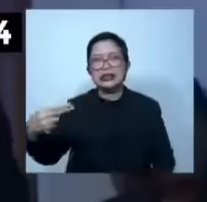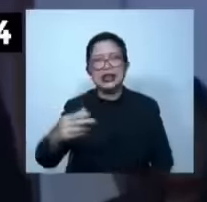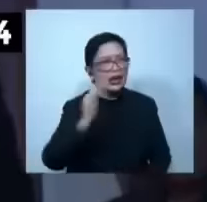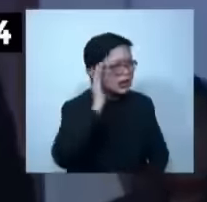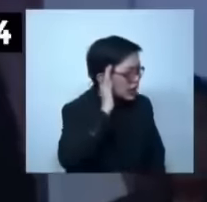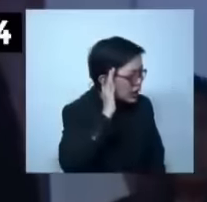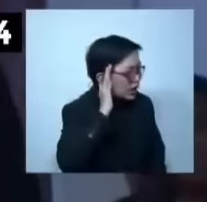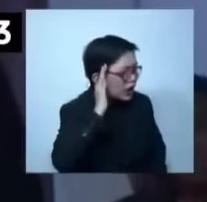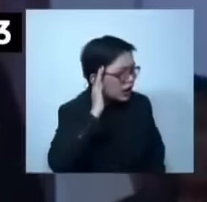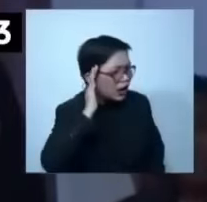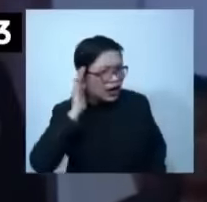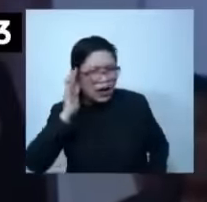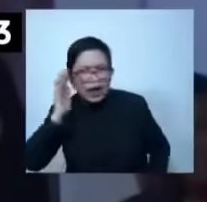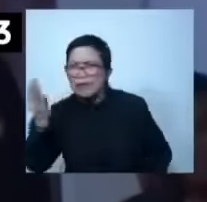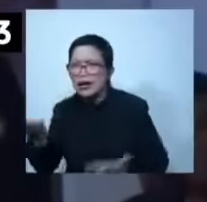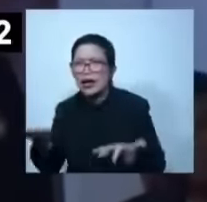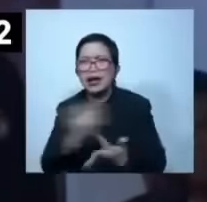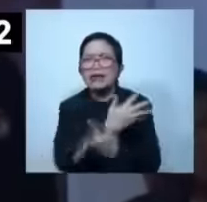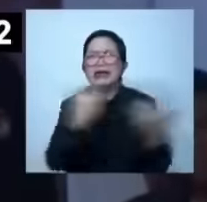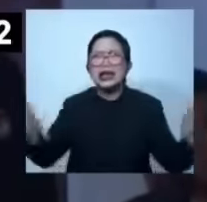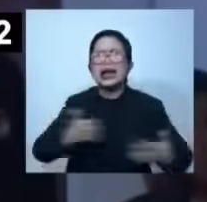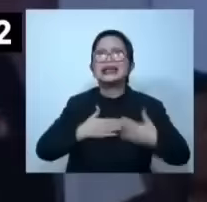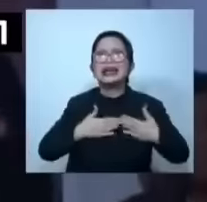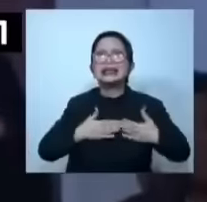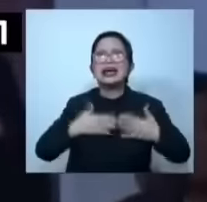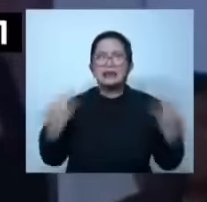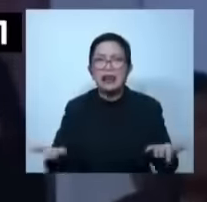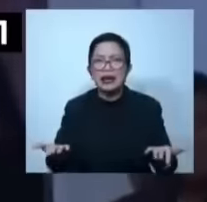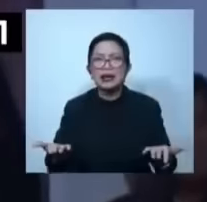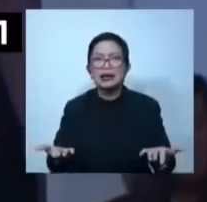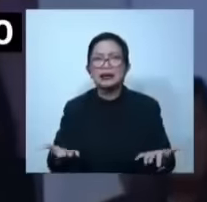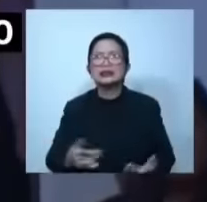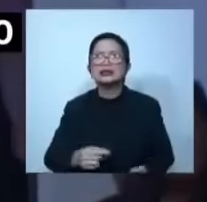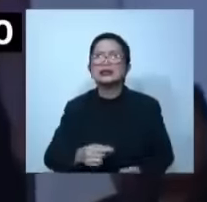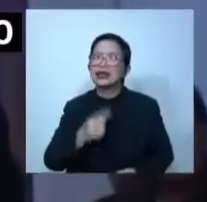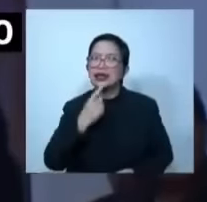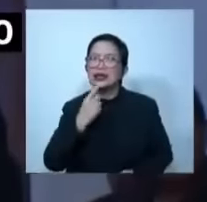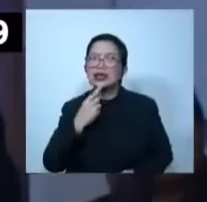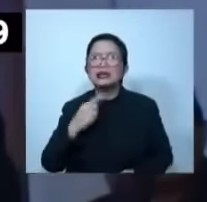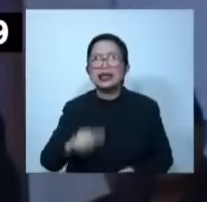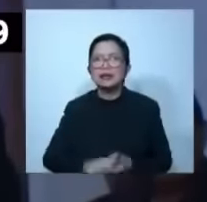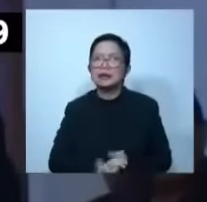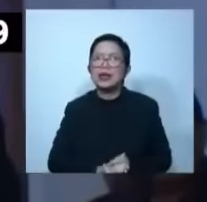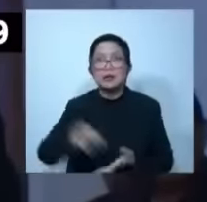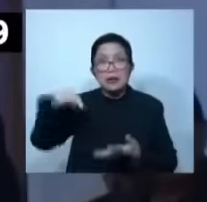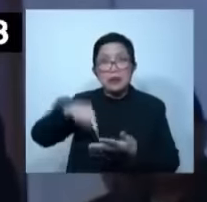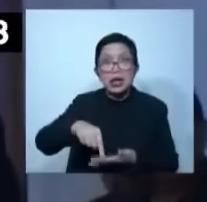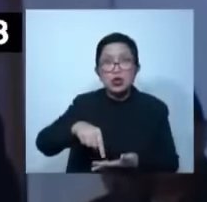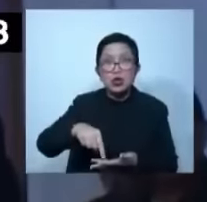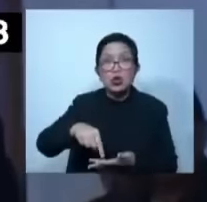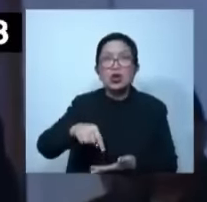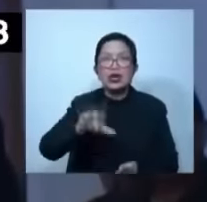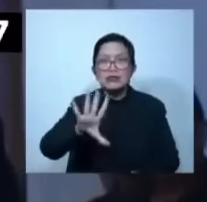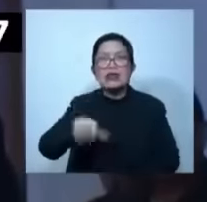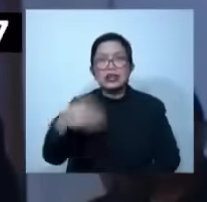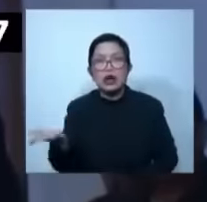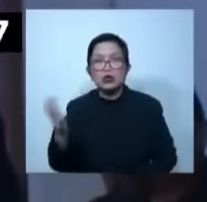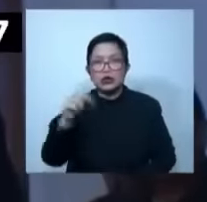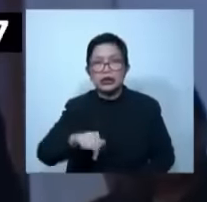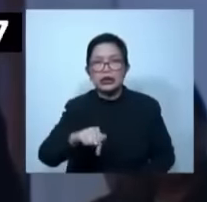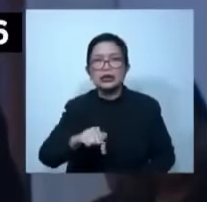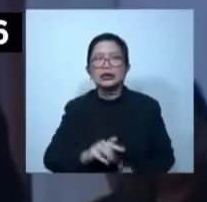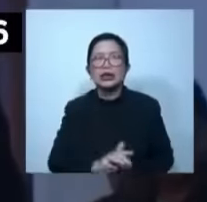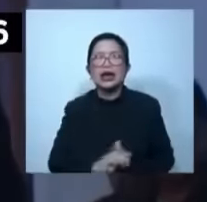yang dirasakan oleh rakyat, sehingga ketika kontestasi 5 tahunan ini berlangsung, harapan itu